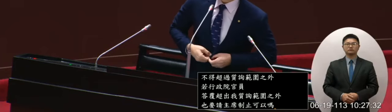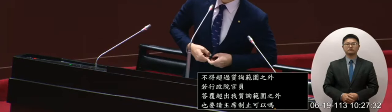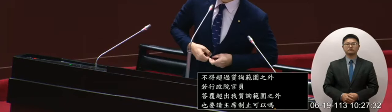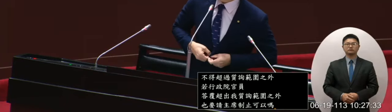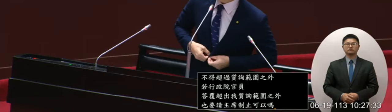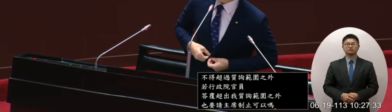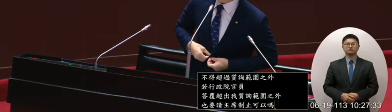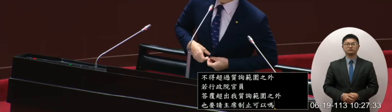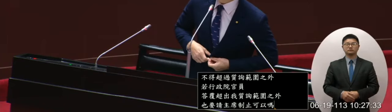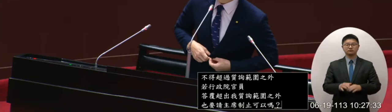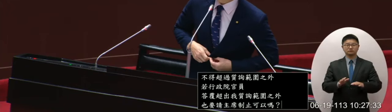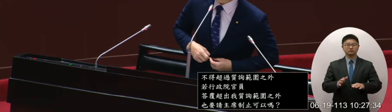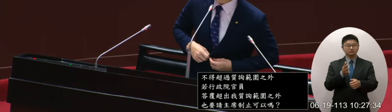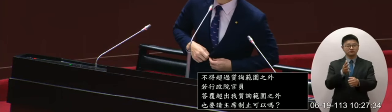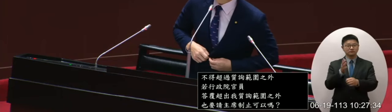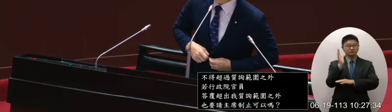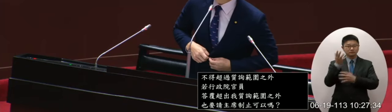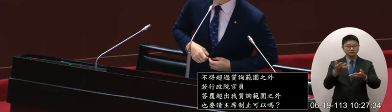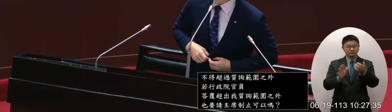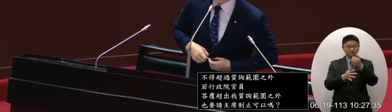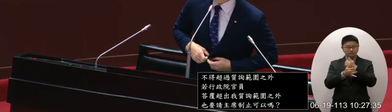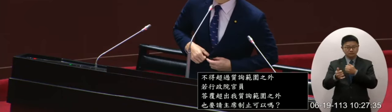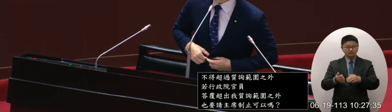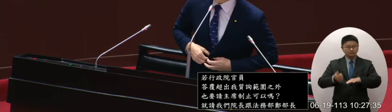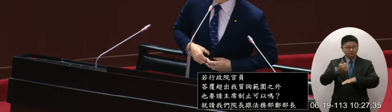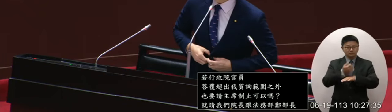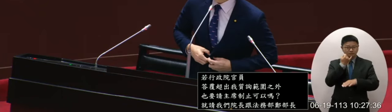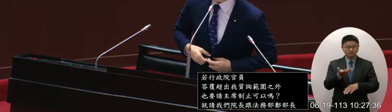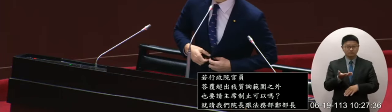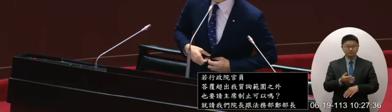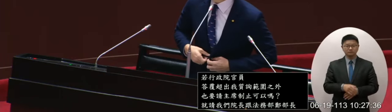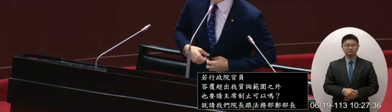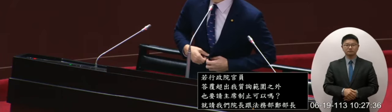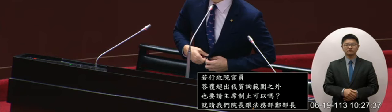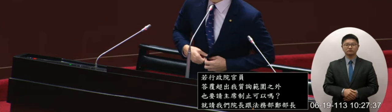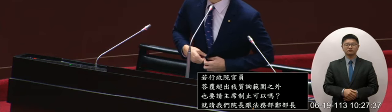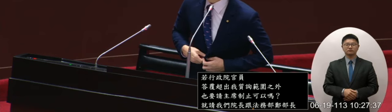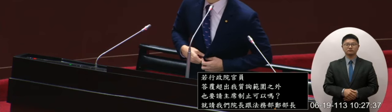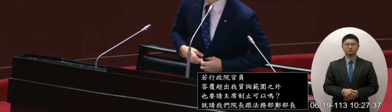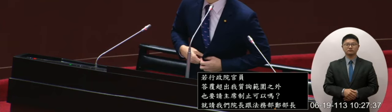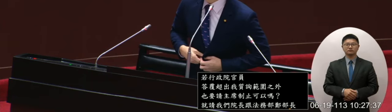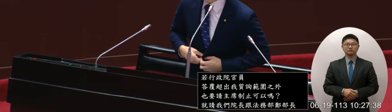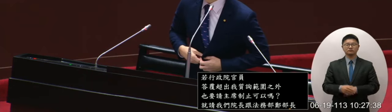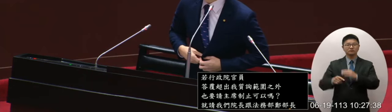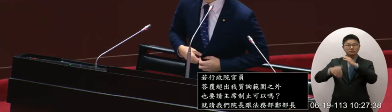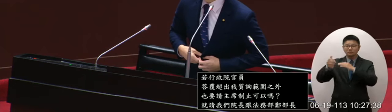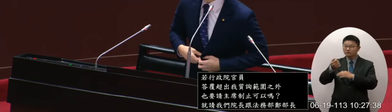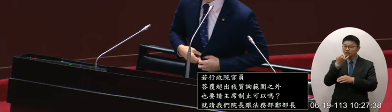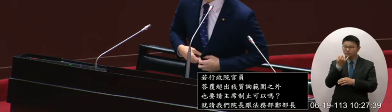那请问曾委员可以上台吗？ 可以， 可以吗？那院长，